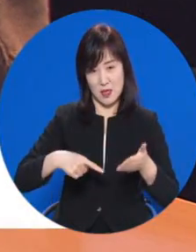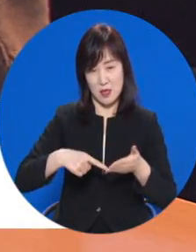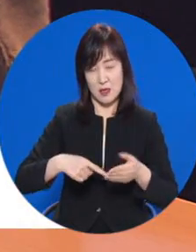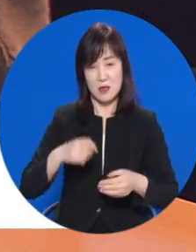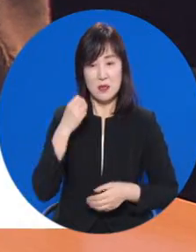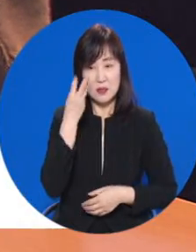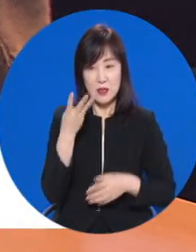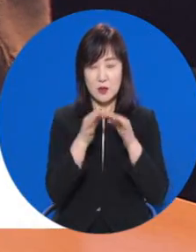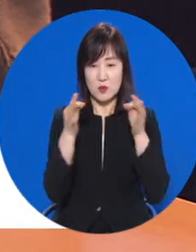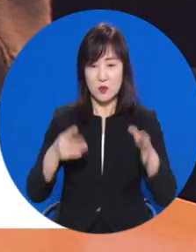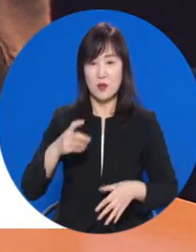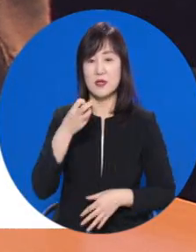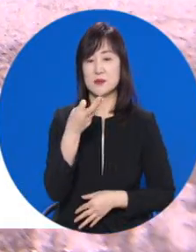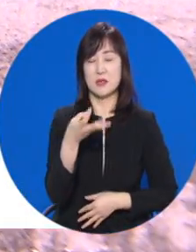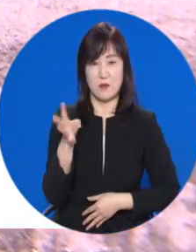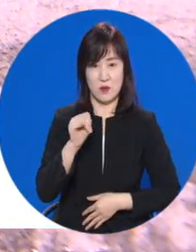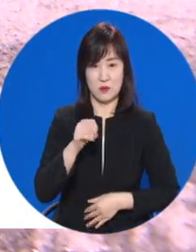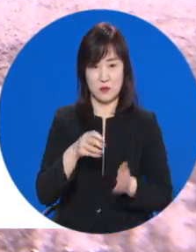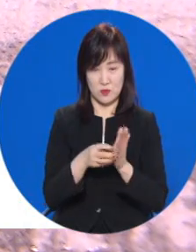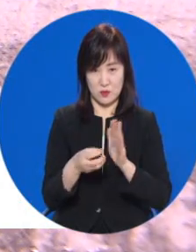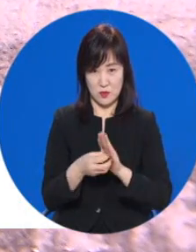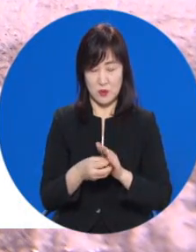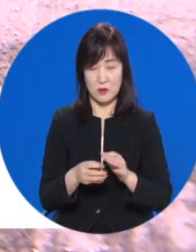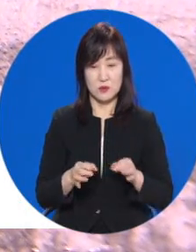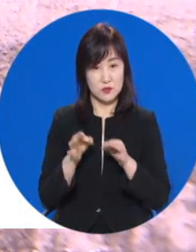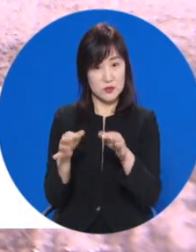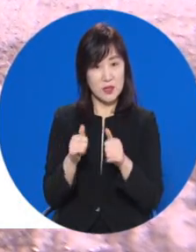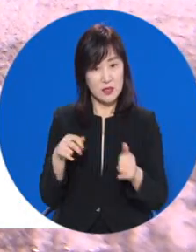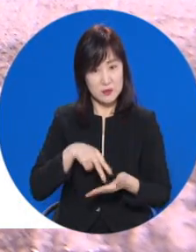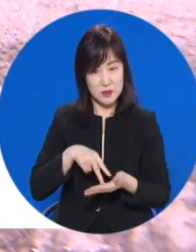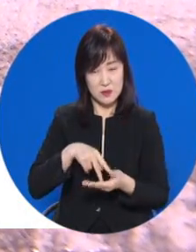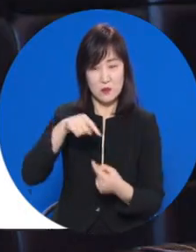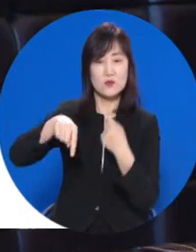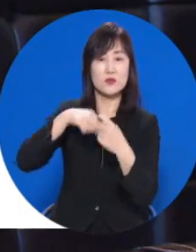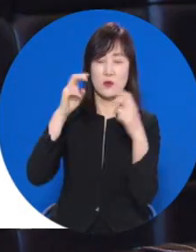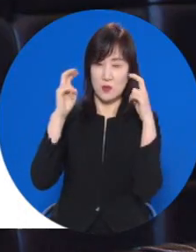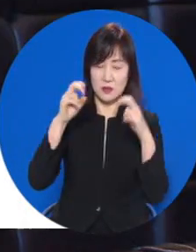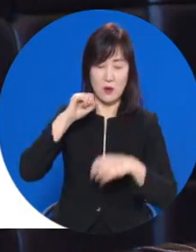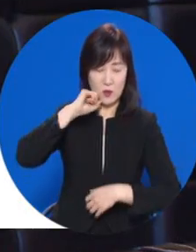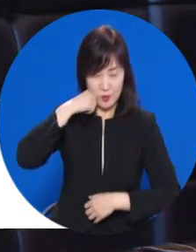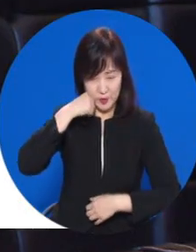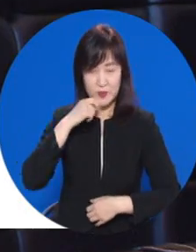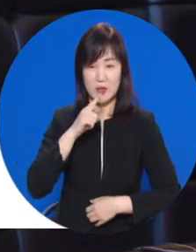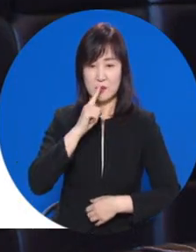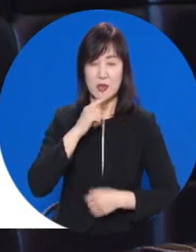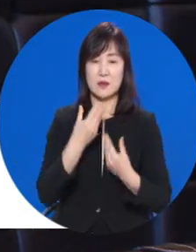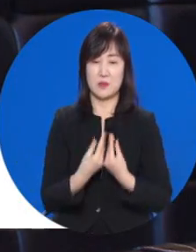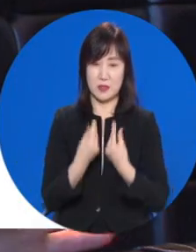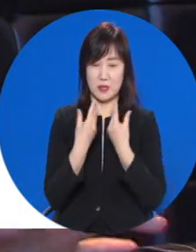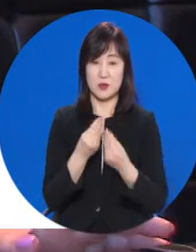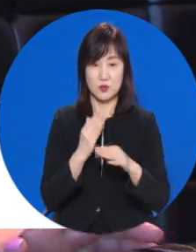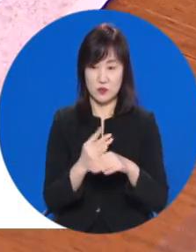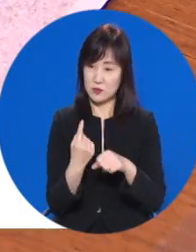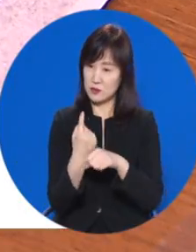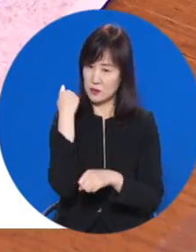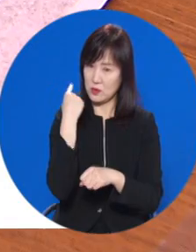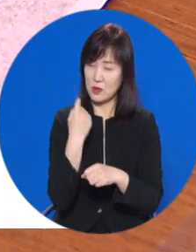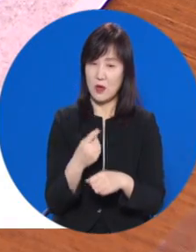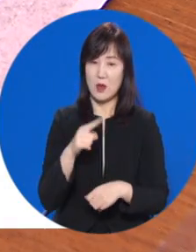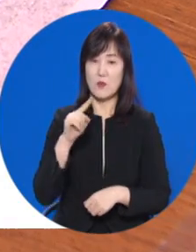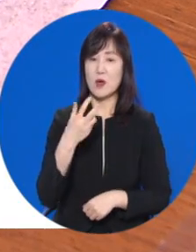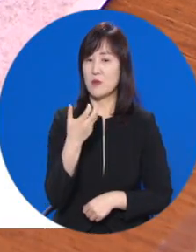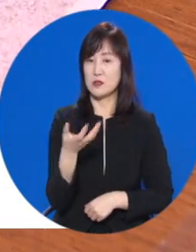총 13억여 원. 투자자들은 운영사가 어려움을 호소하면서도 지난해 180억 원 상당의